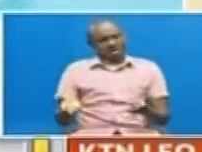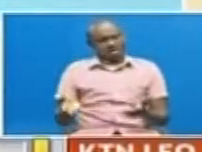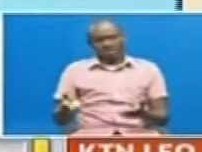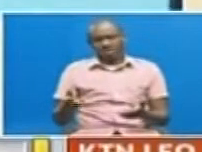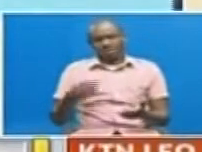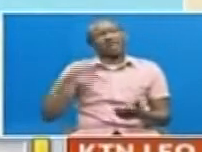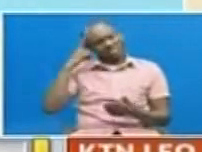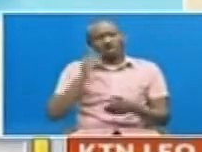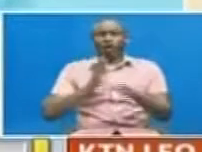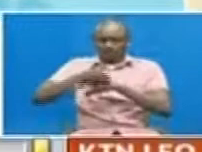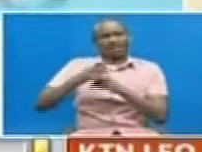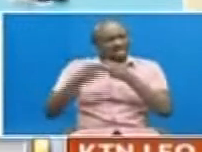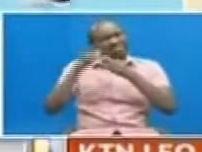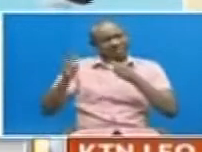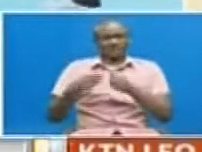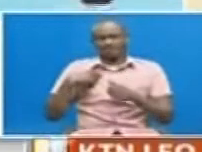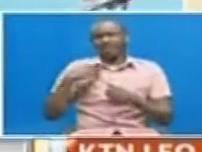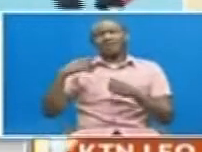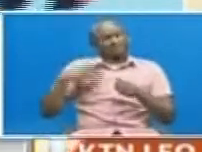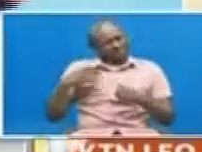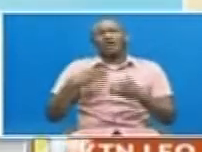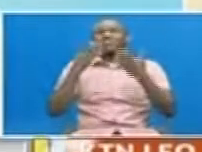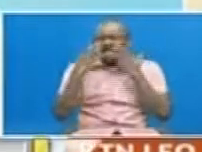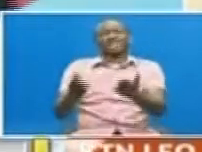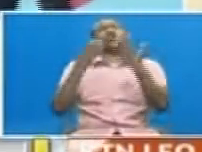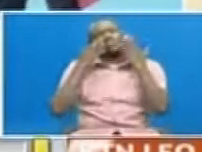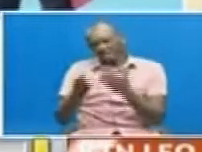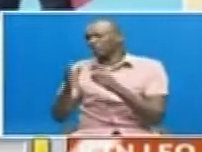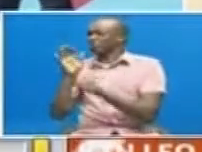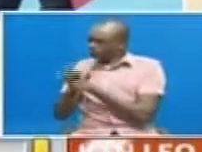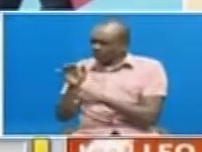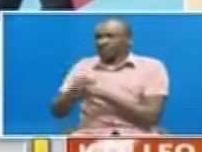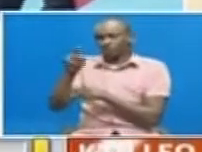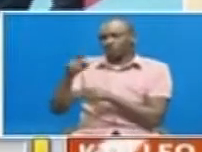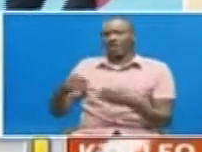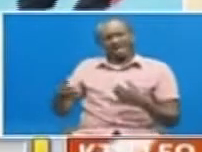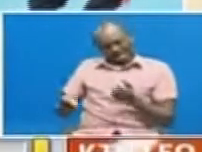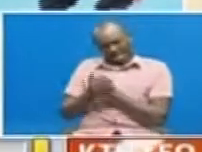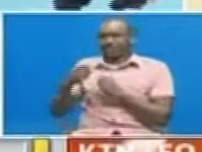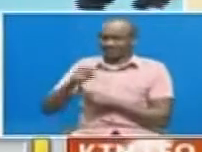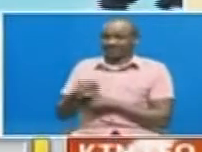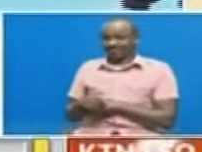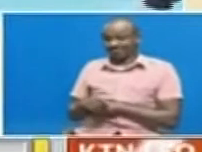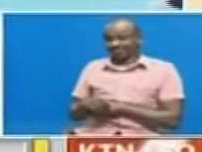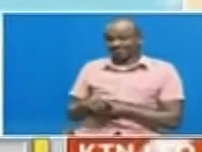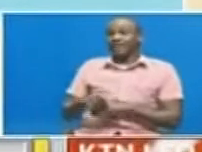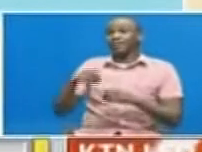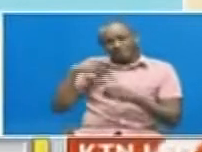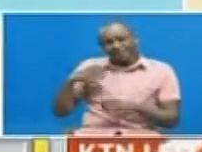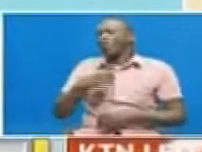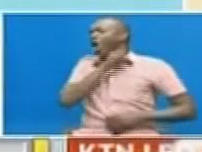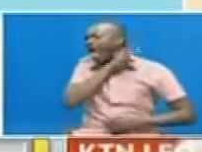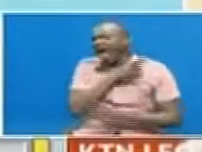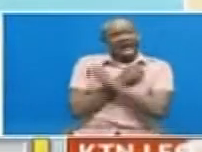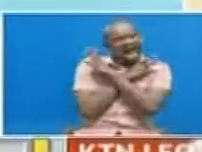na nafikiri walipita 9,000. Kwa hivyo mashabiki naweza kusema ni asante, walitupa msukumo ambao tulihitaji. Mm-hmm. Na kama sio ile kelele ya mashabiki katika